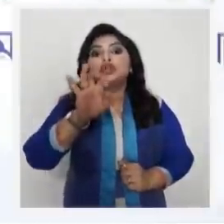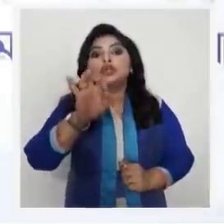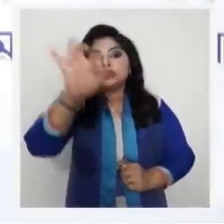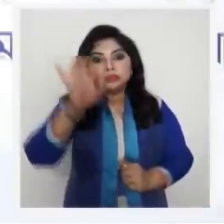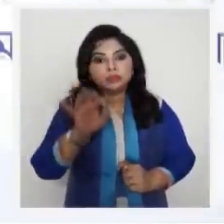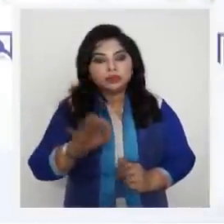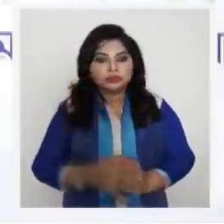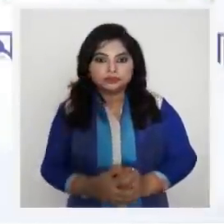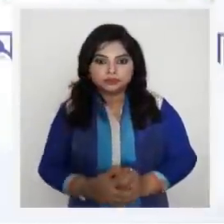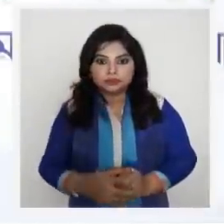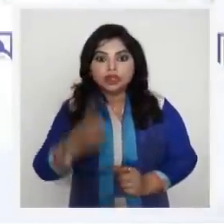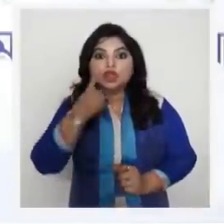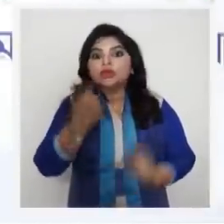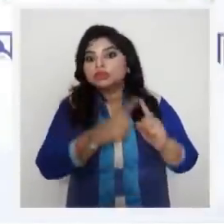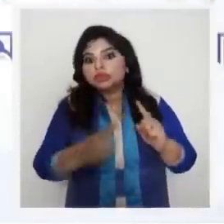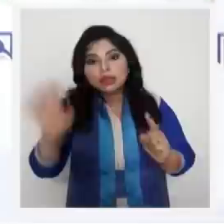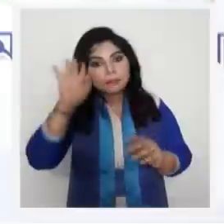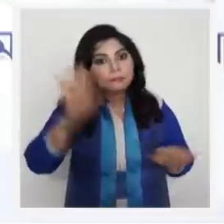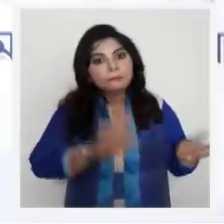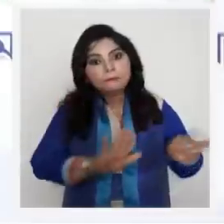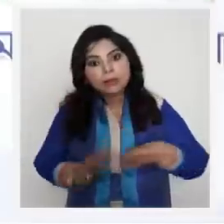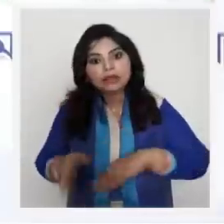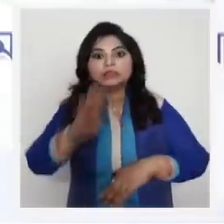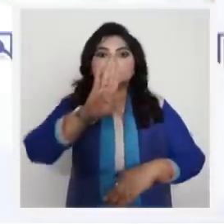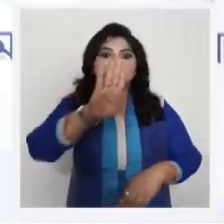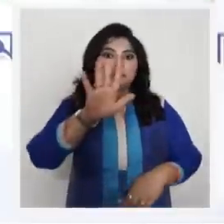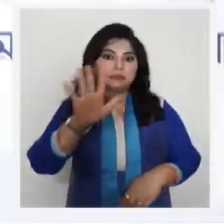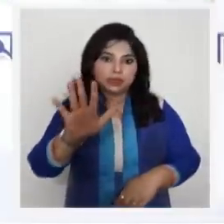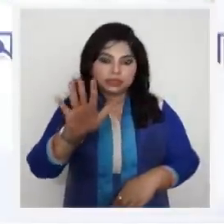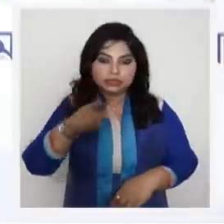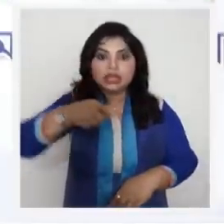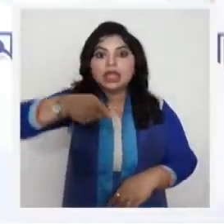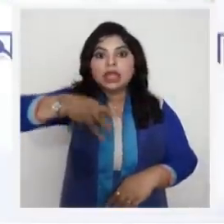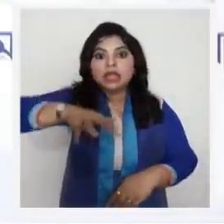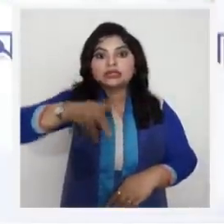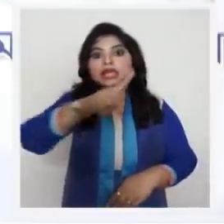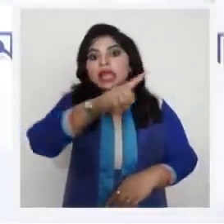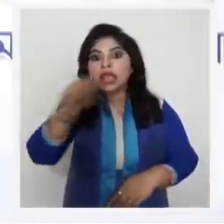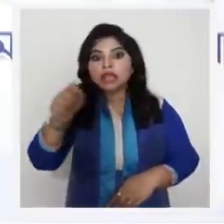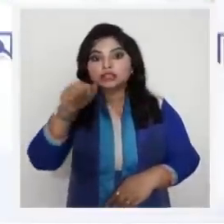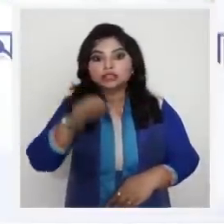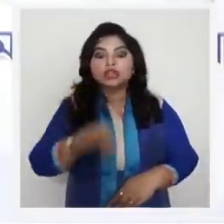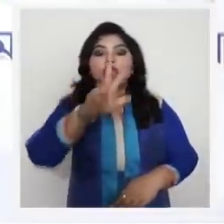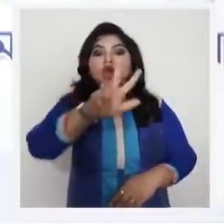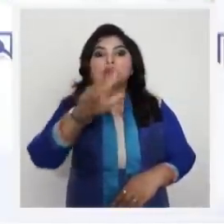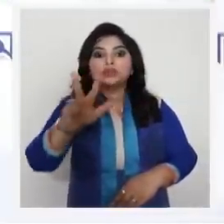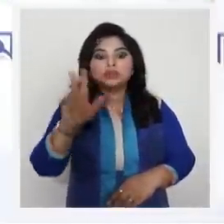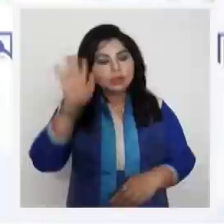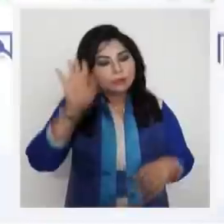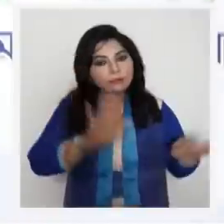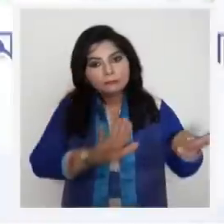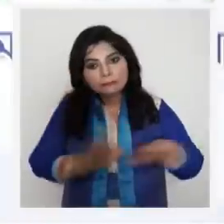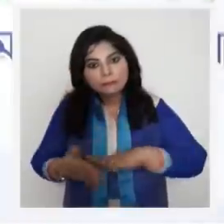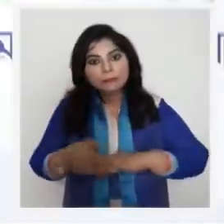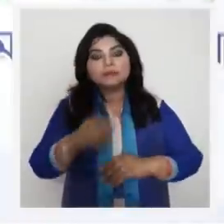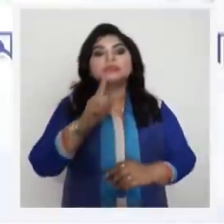42,945 জন। শনাক্ত বিবেচনায় সুস্থতার হার 40.69%। 24 ঘন্টায় মৃত্যুবরণ করেছেন 45 জন।